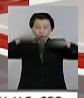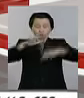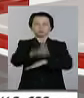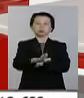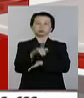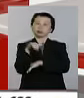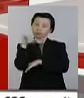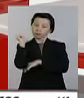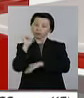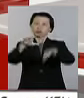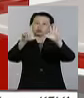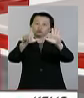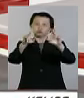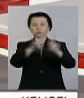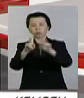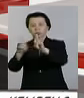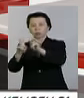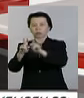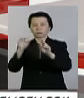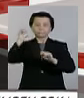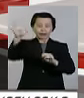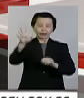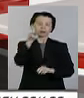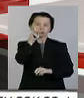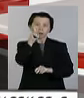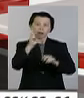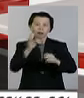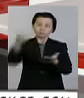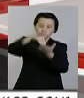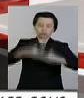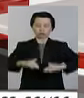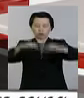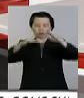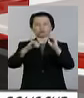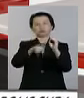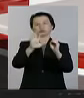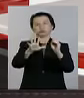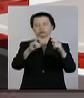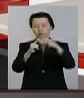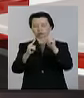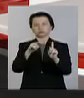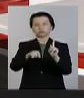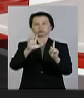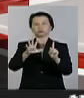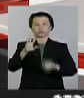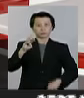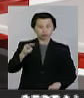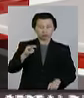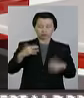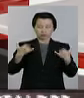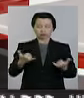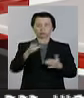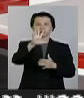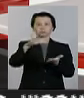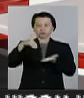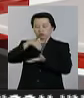semalam menyebabkan 7 kampung di Baling, Kedah dinaiki air lagi antara 0.5 hingga 1.5 meter. Kali ini